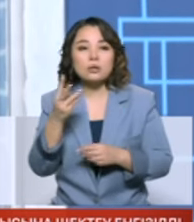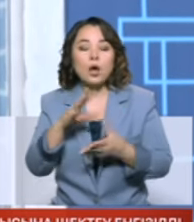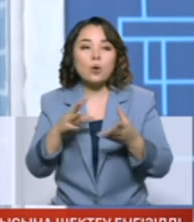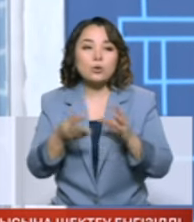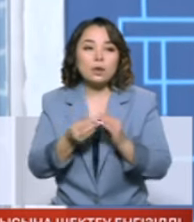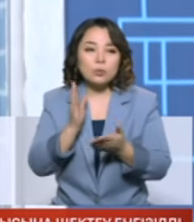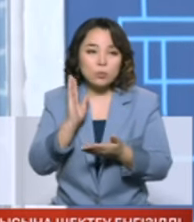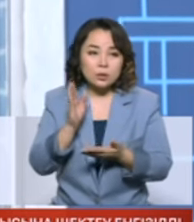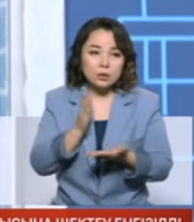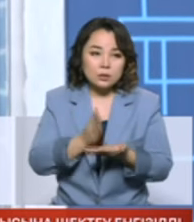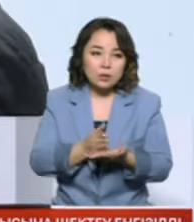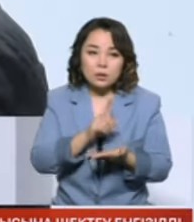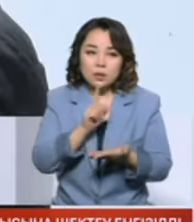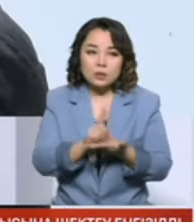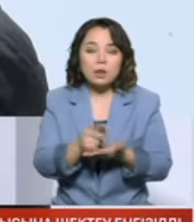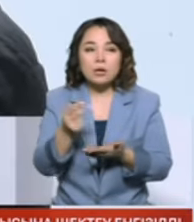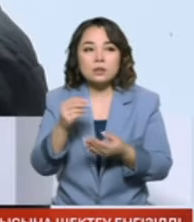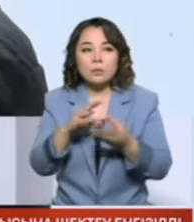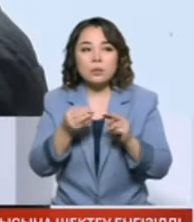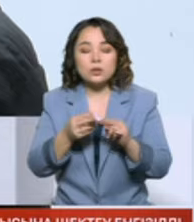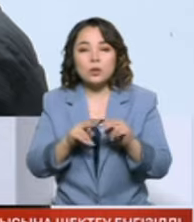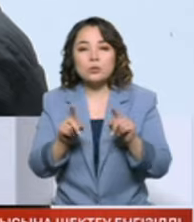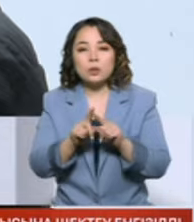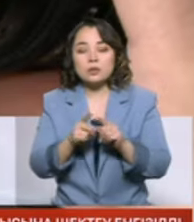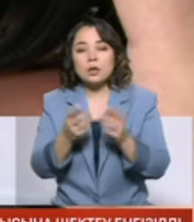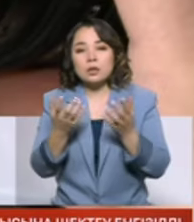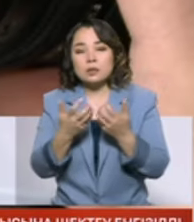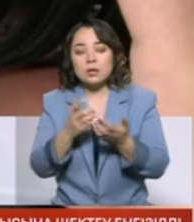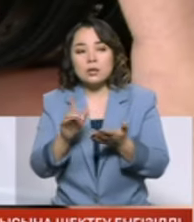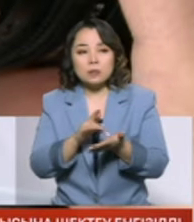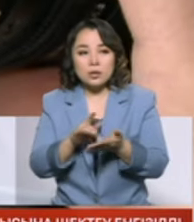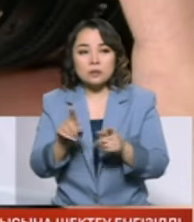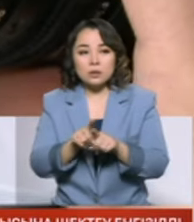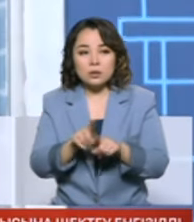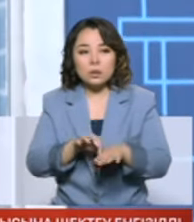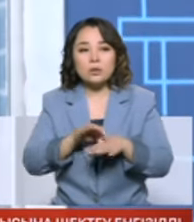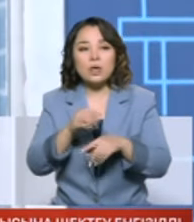қанша болады, қанша қаражат керек, соның бәрі жасалып есептеледі. Одан кейін келесі